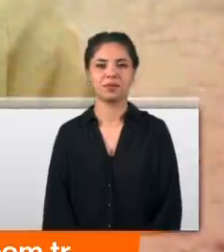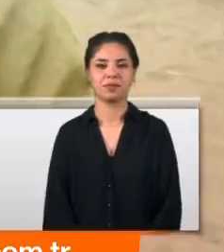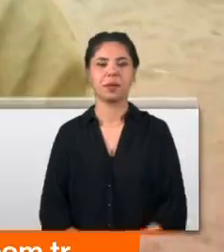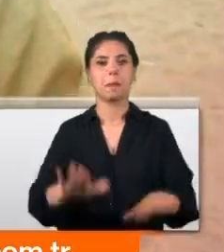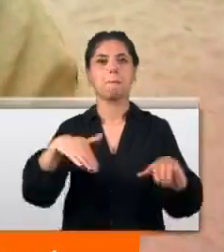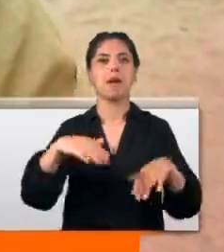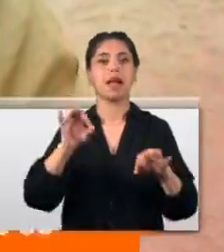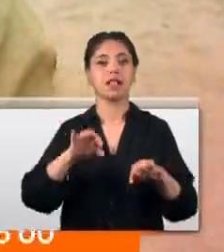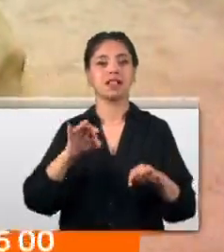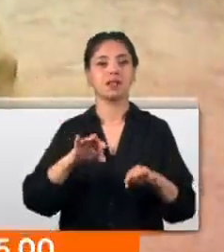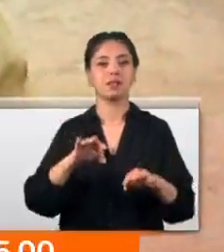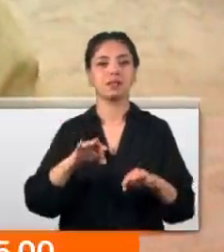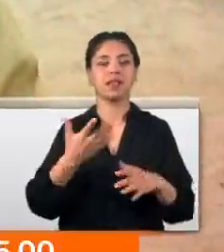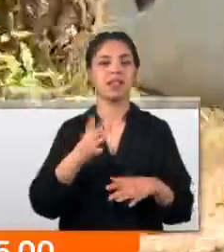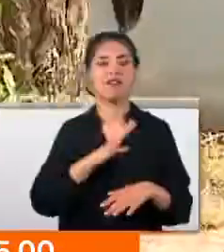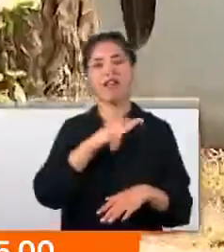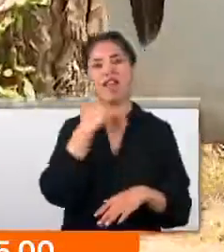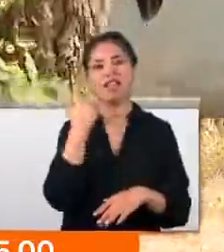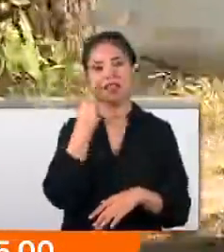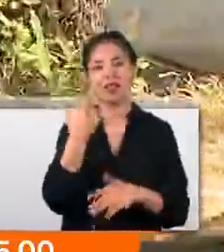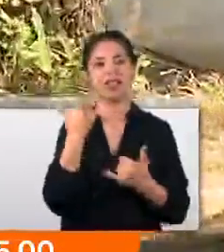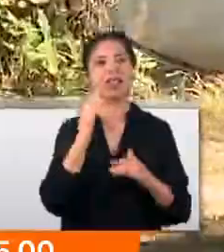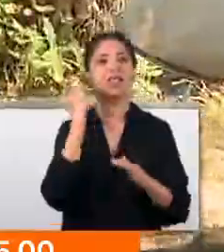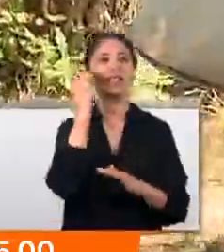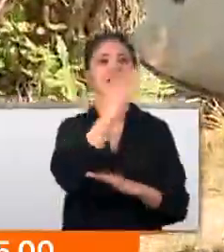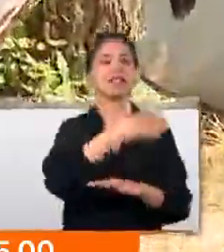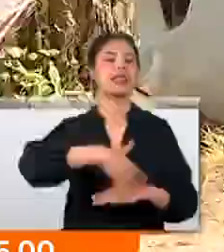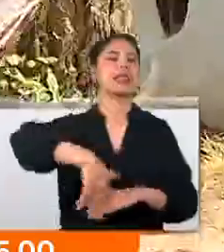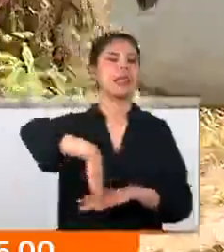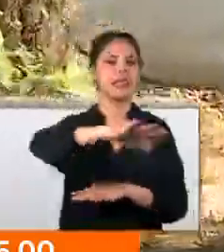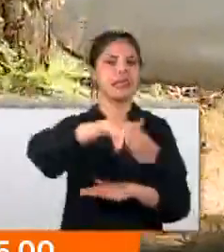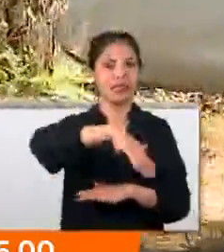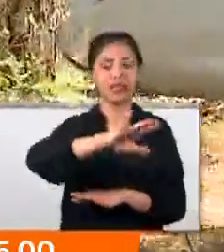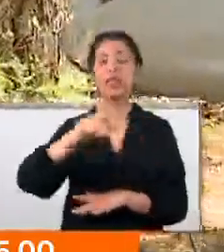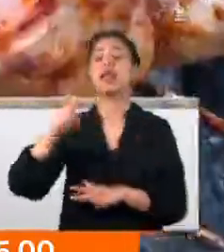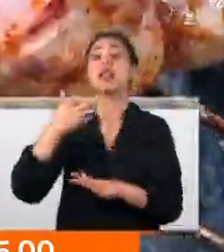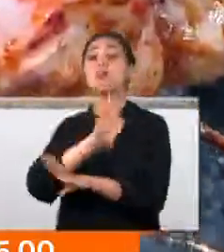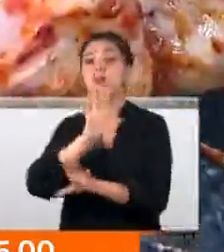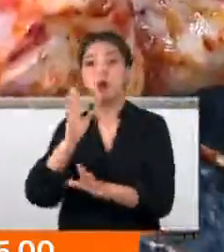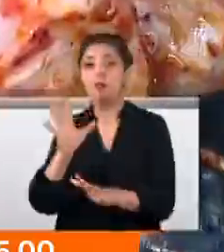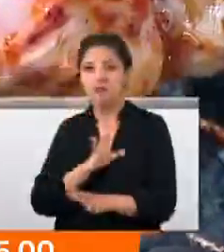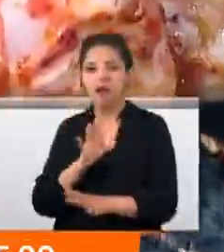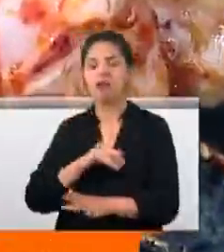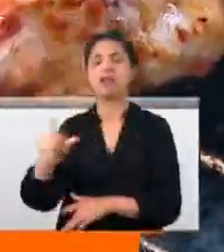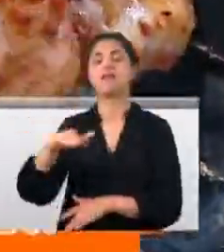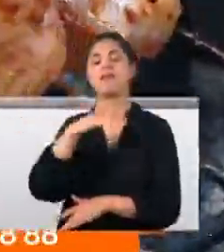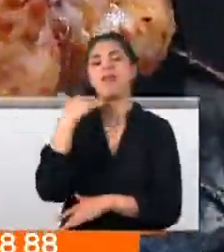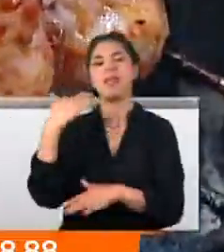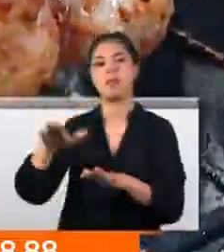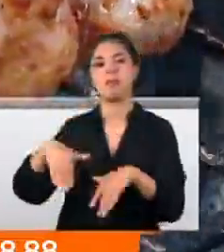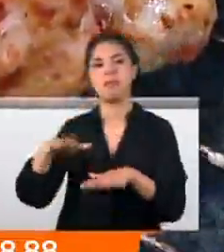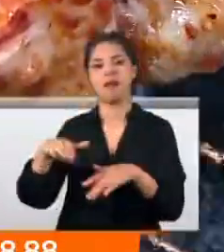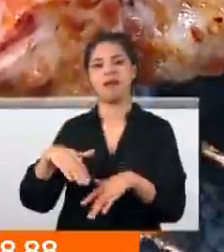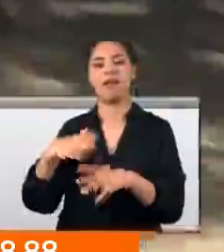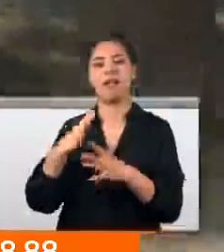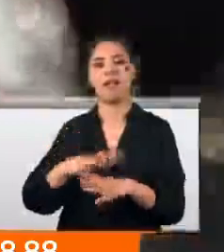Mangal yapacağız. Mangalda ne var? Et var. Tatile gidenler gitti, gidemeyenler mangalları yaktı, etler, gözlemeler ateşe